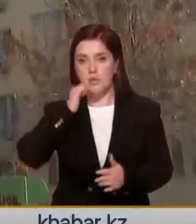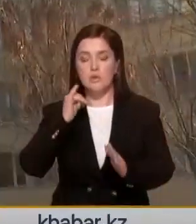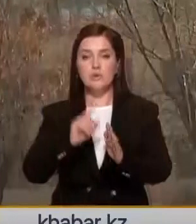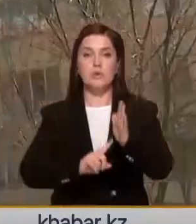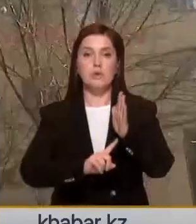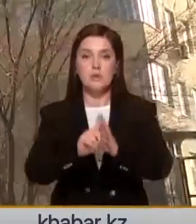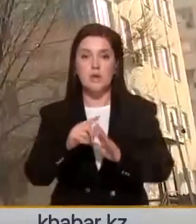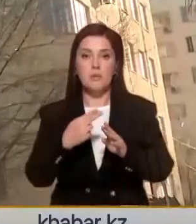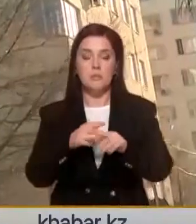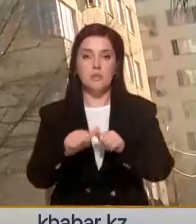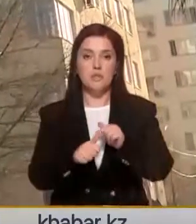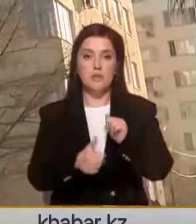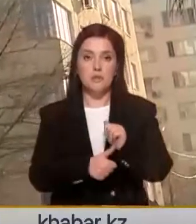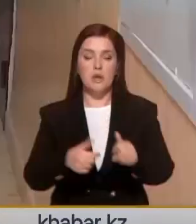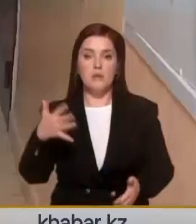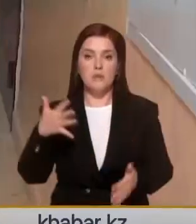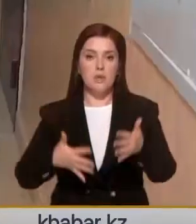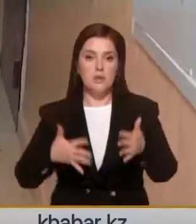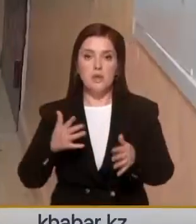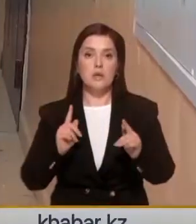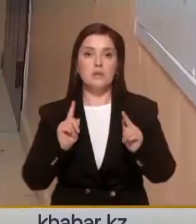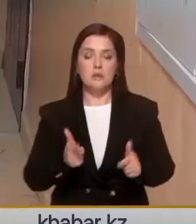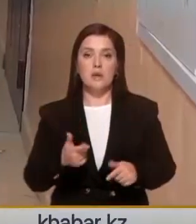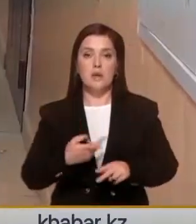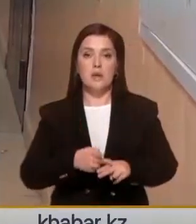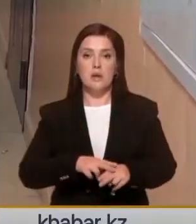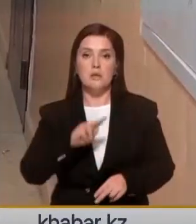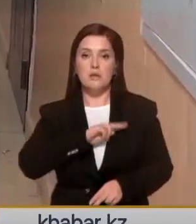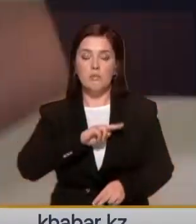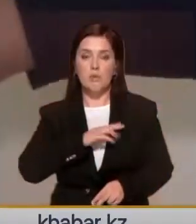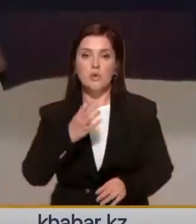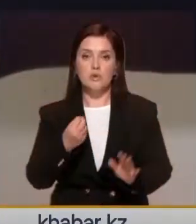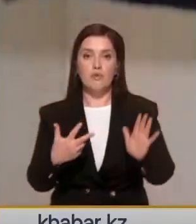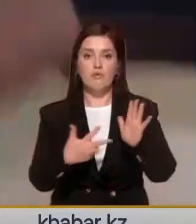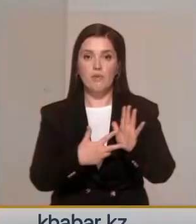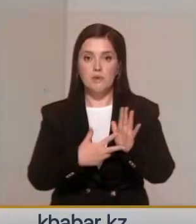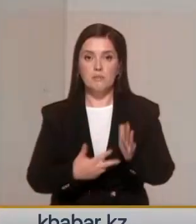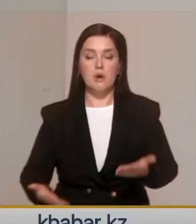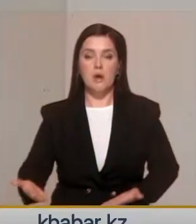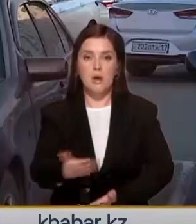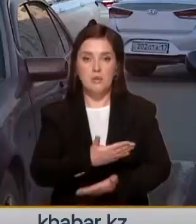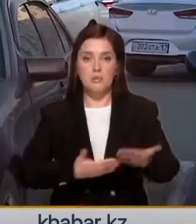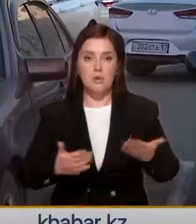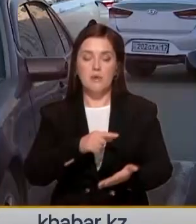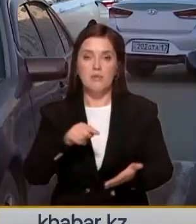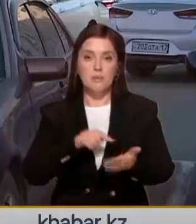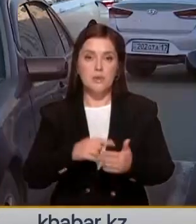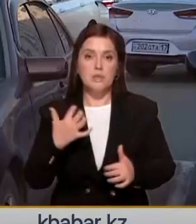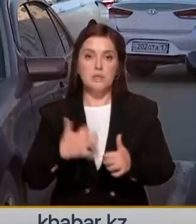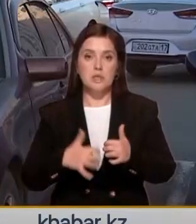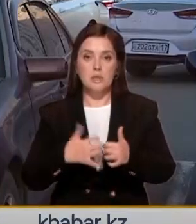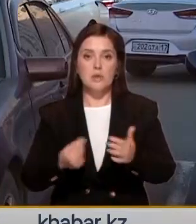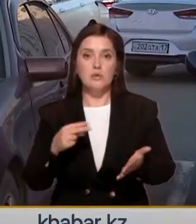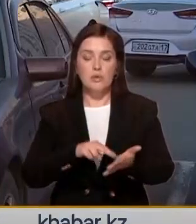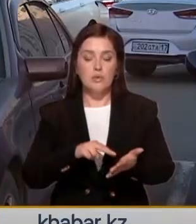начался. Жители 16 многоэтажек согласились на эти работы. Еще 8 пока обсуждают этот вопрос. Средняя стоимость одного